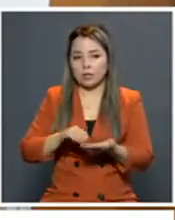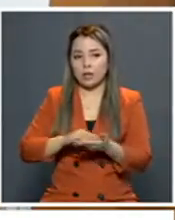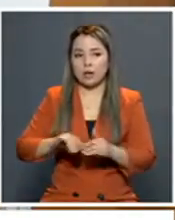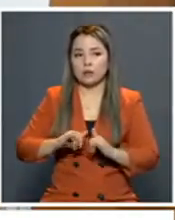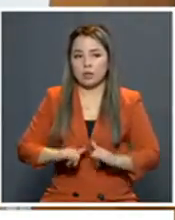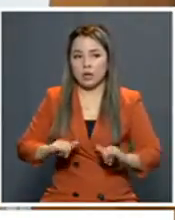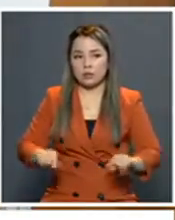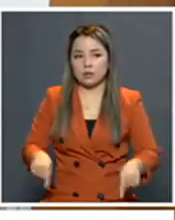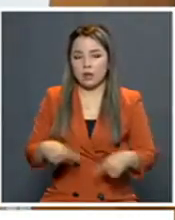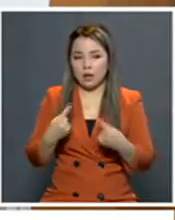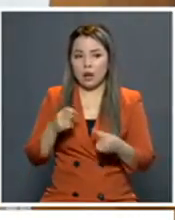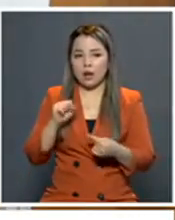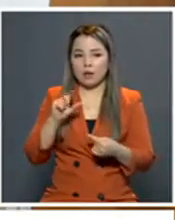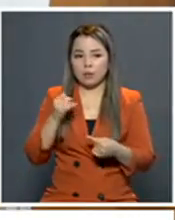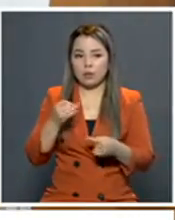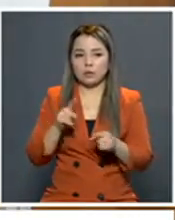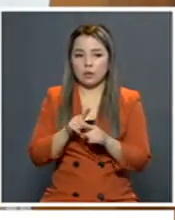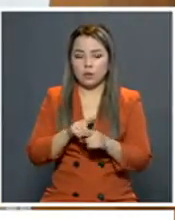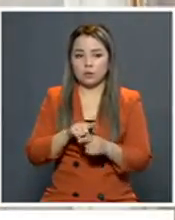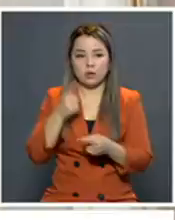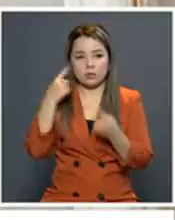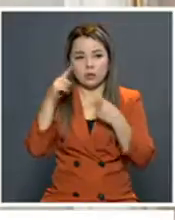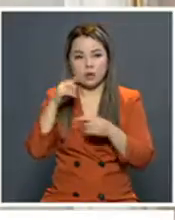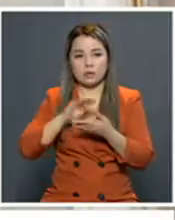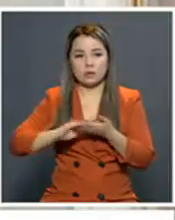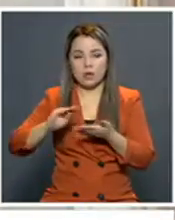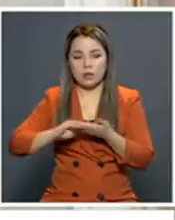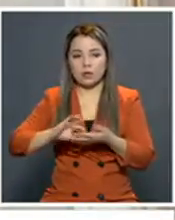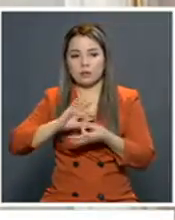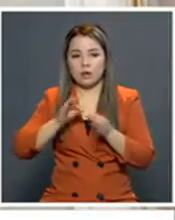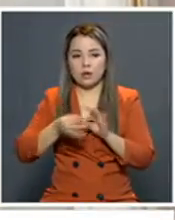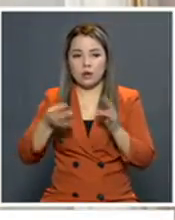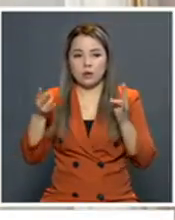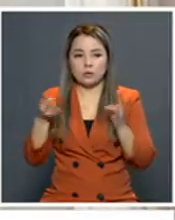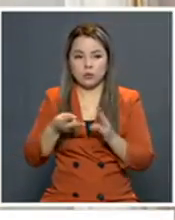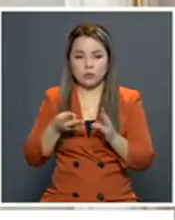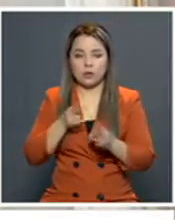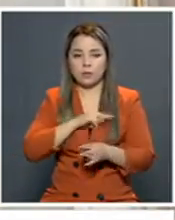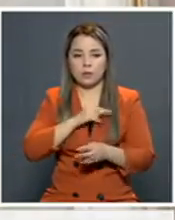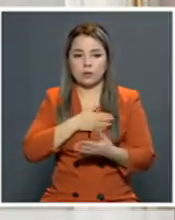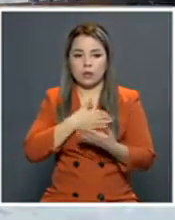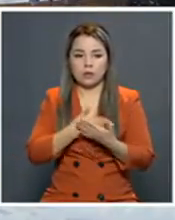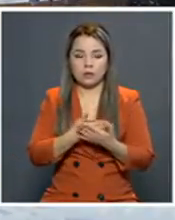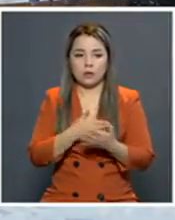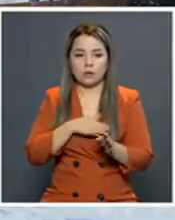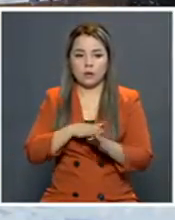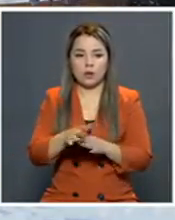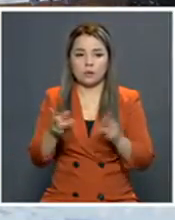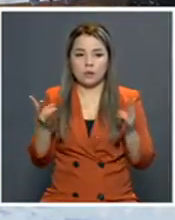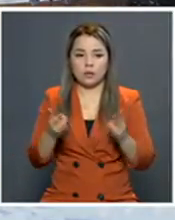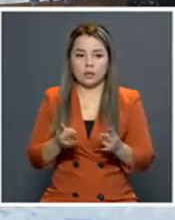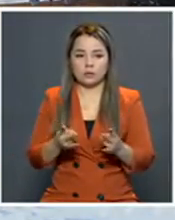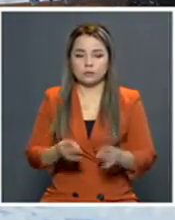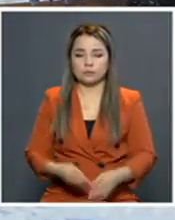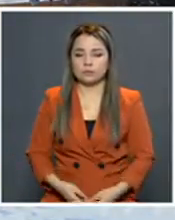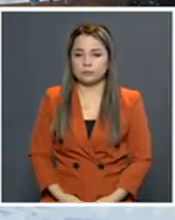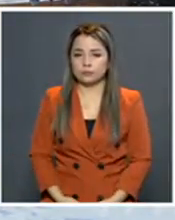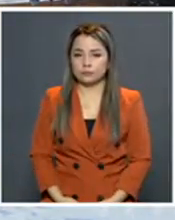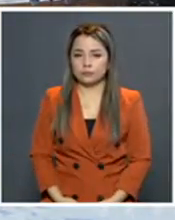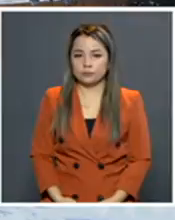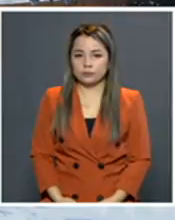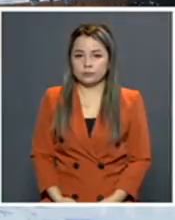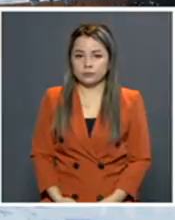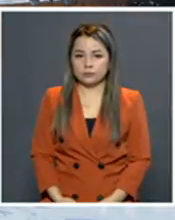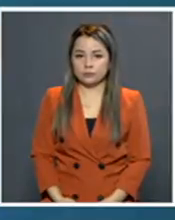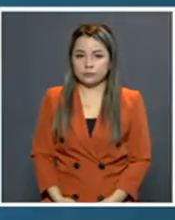Абай шығармашылығын терең насихаттай түсу үшін кең тыныс алатын кезең туды. Ержан Жақып, Серік Нұртаза, Қазақстан ұлттық арнасы,